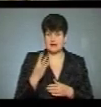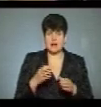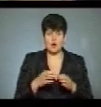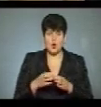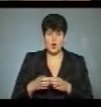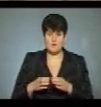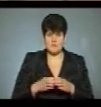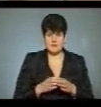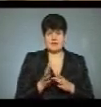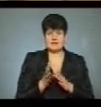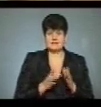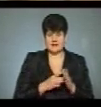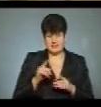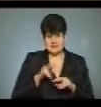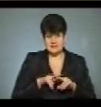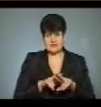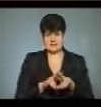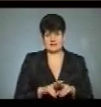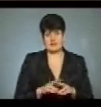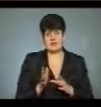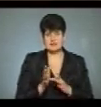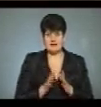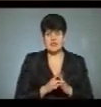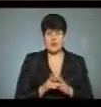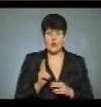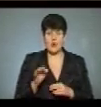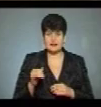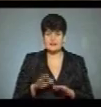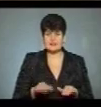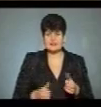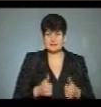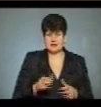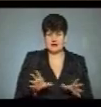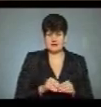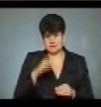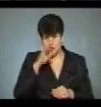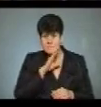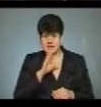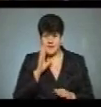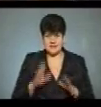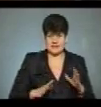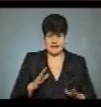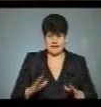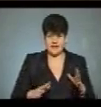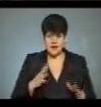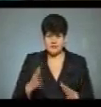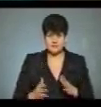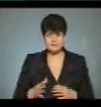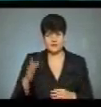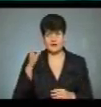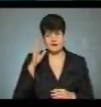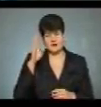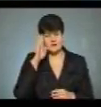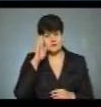зірка», «Різдвяні пастушки» та «Різдвяні колядники». Діти змагалися разом зі своїми батьками та тренерами. Олександру Табачинському